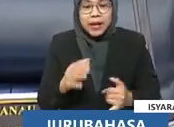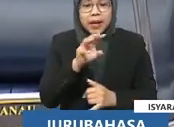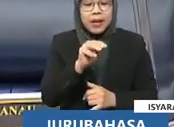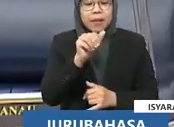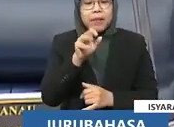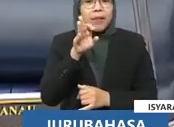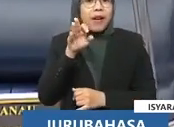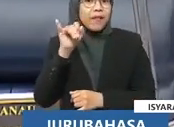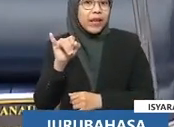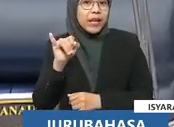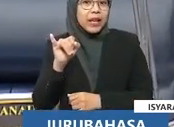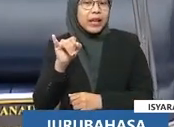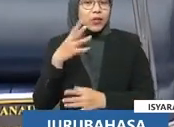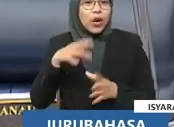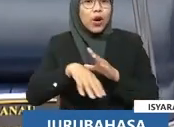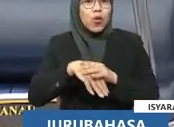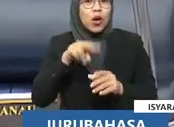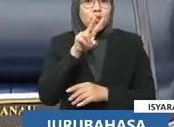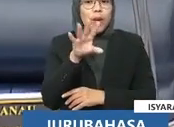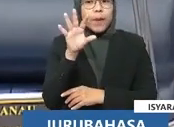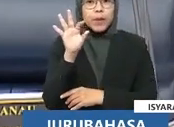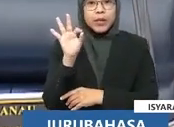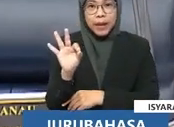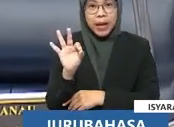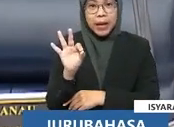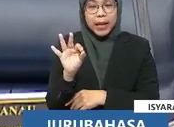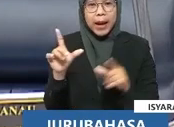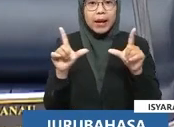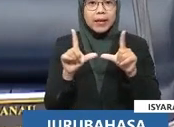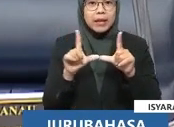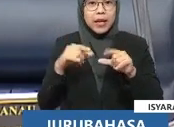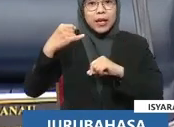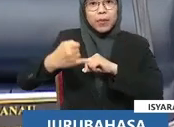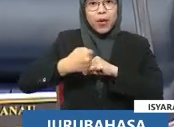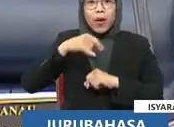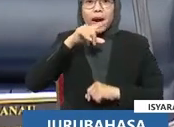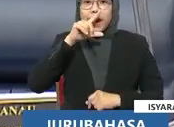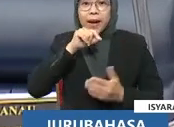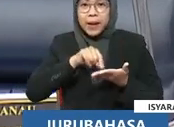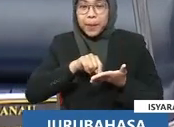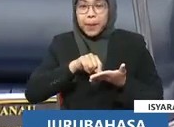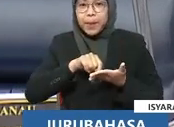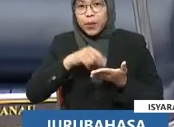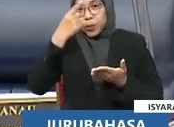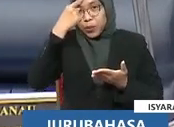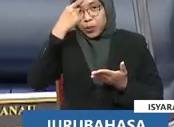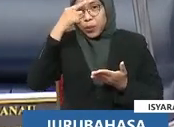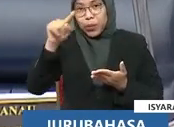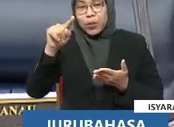MAFI dimaklumkan kepada kita telah mengeluarkan sebanyak 29 permit import ayam